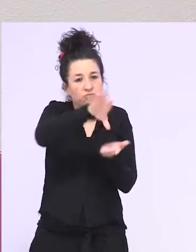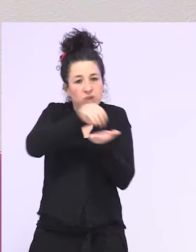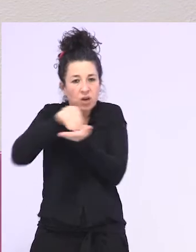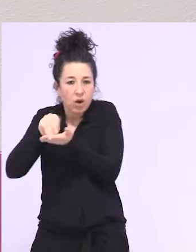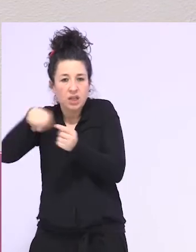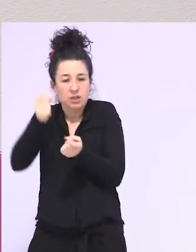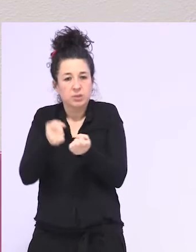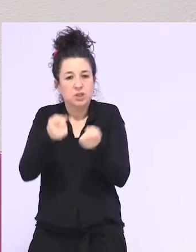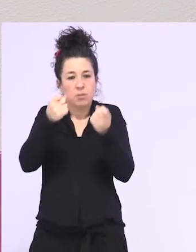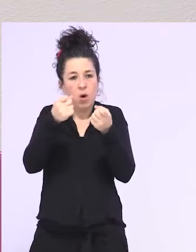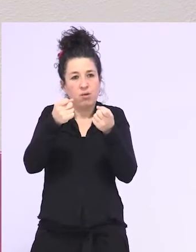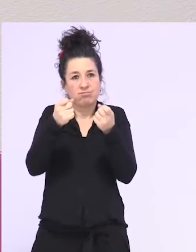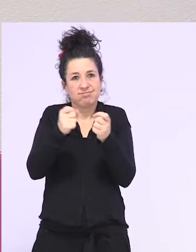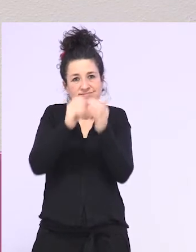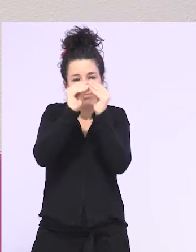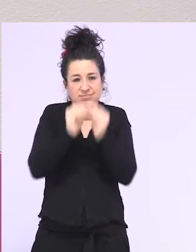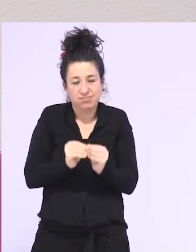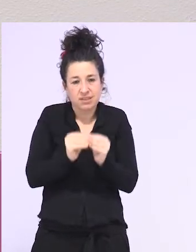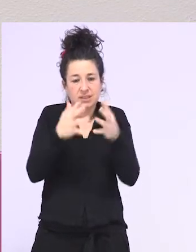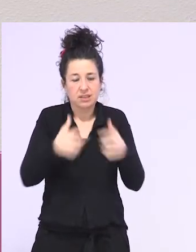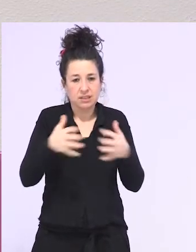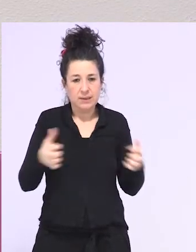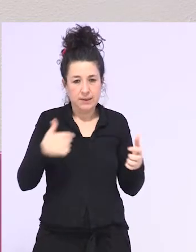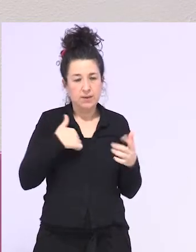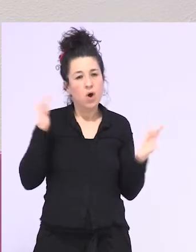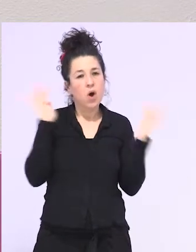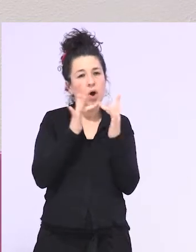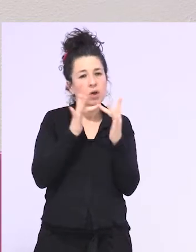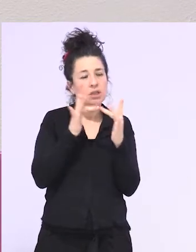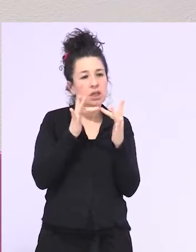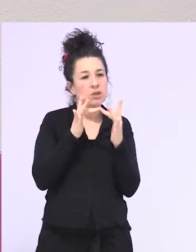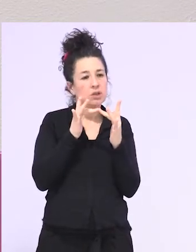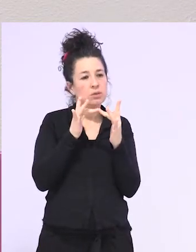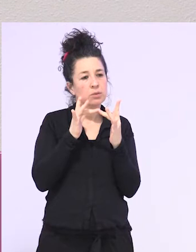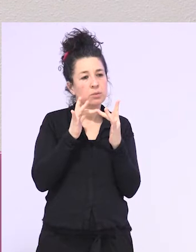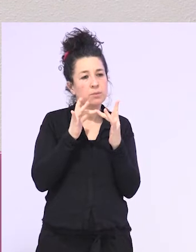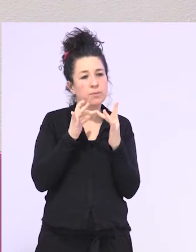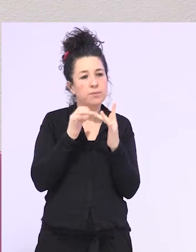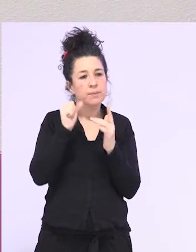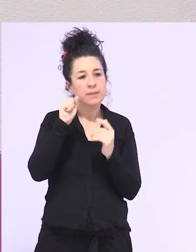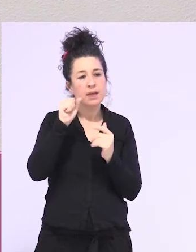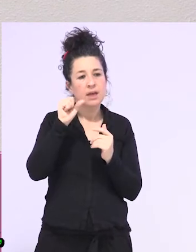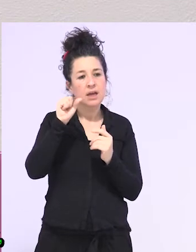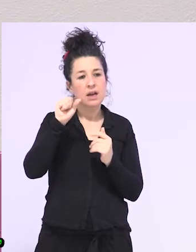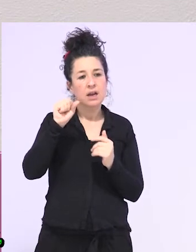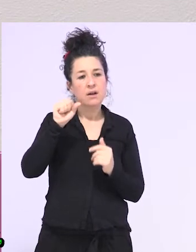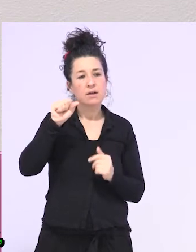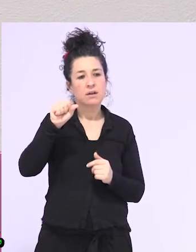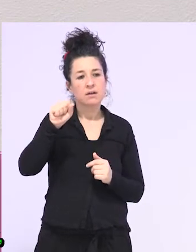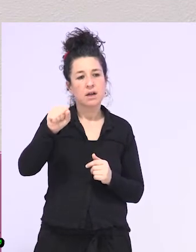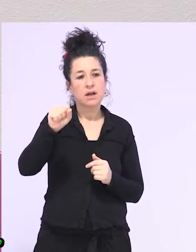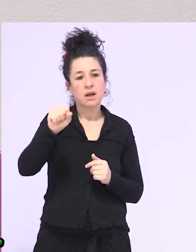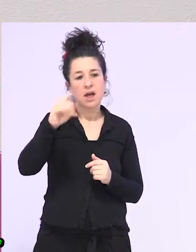Eta konsultatu nituenetako bat zen Adela Asúa, Auzitegi Konstituzionaleko presidente ohia. Eta bueno, beak